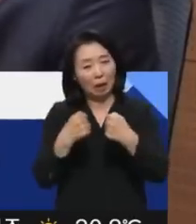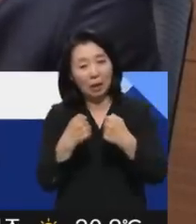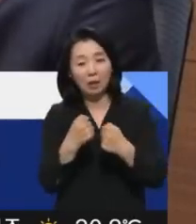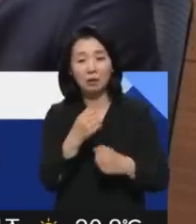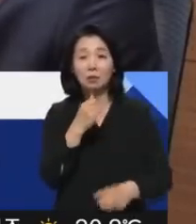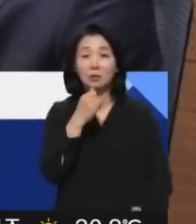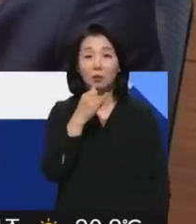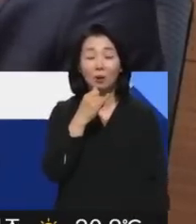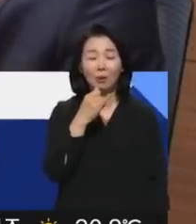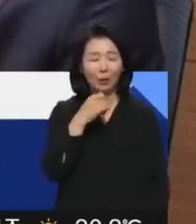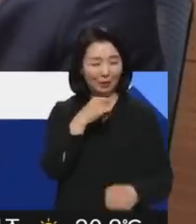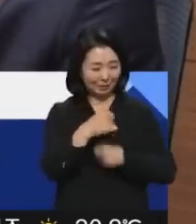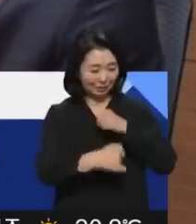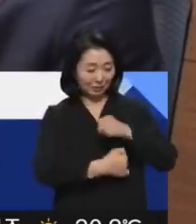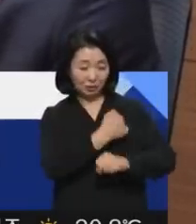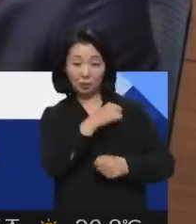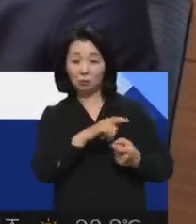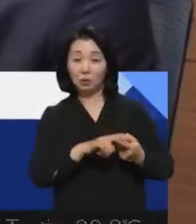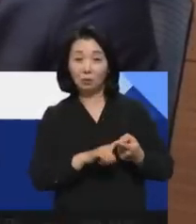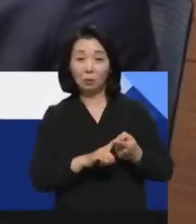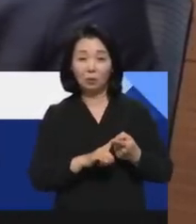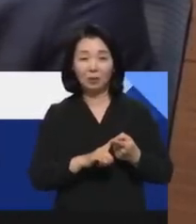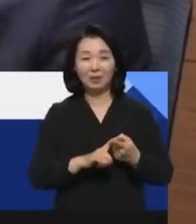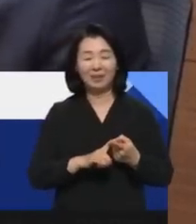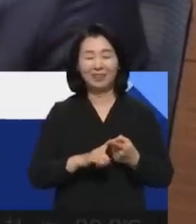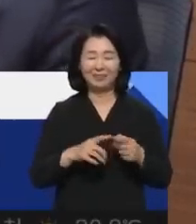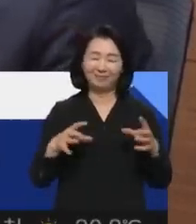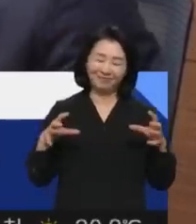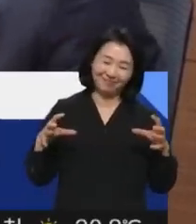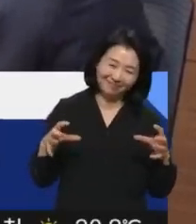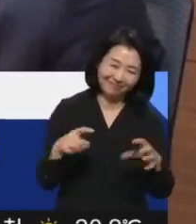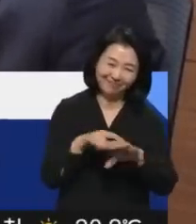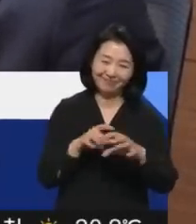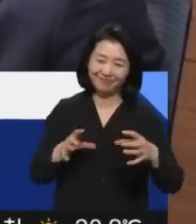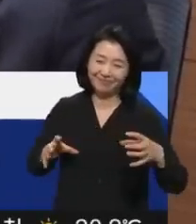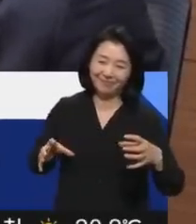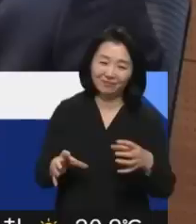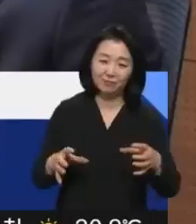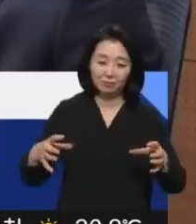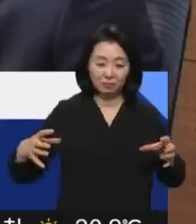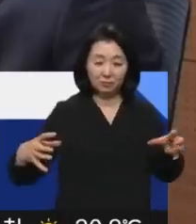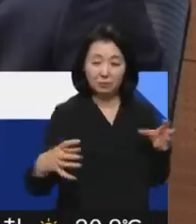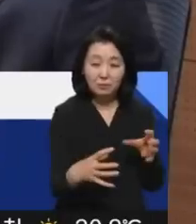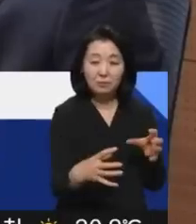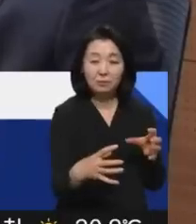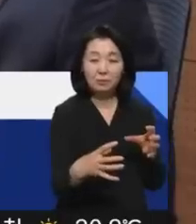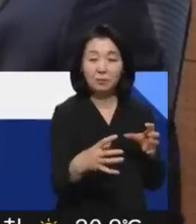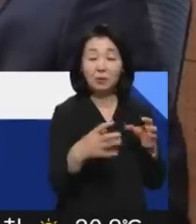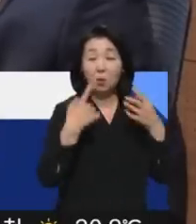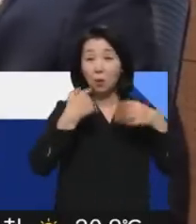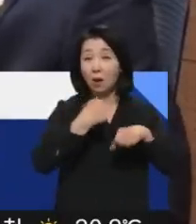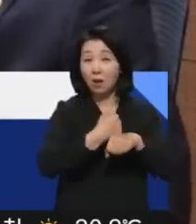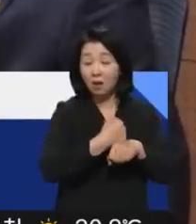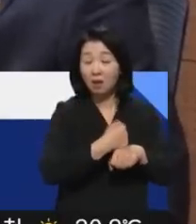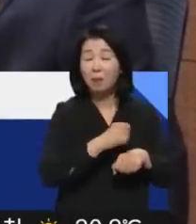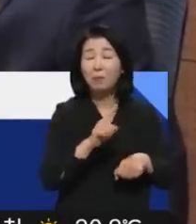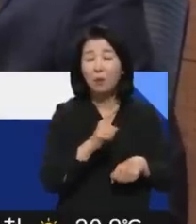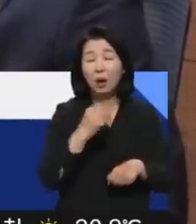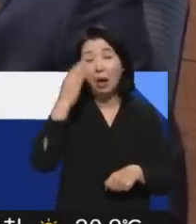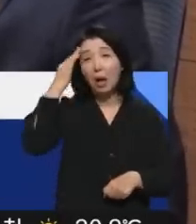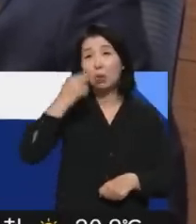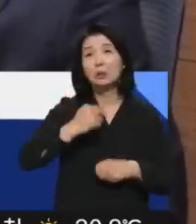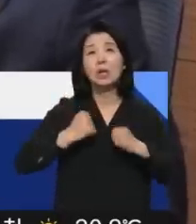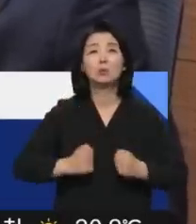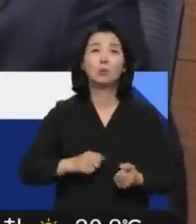진영으로 우리가 공조와 연대의 그 틀을 공고히 하느냐 안 하느냐, 이건 우리 생명에다 우리